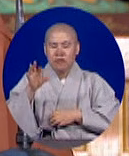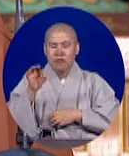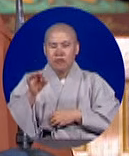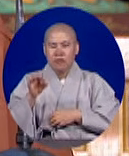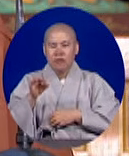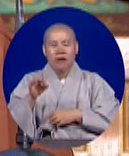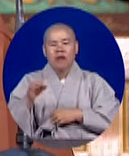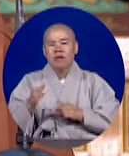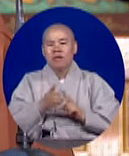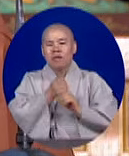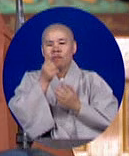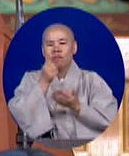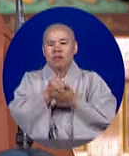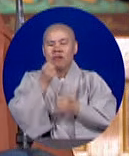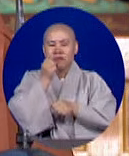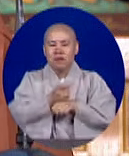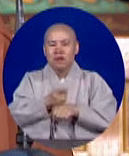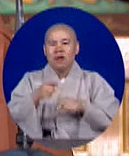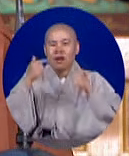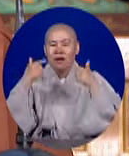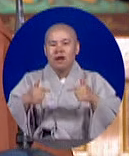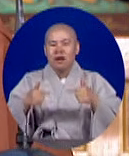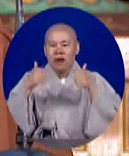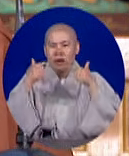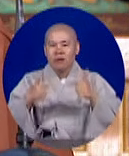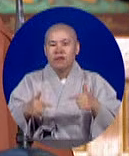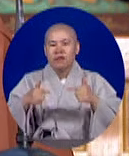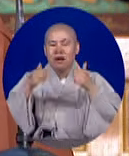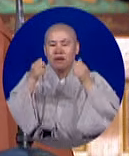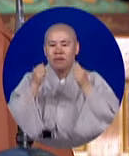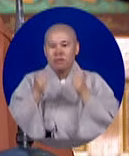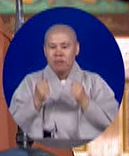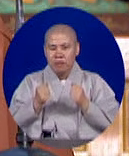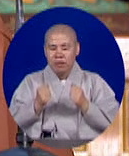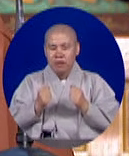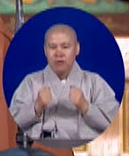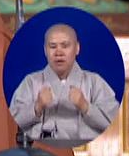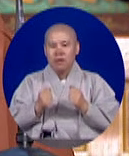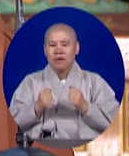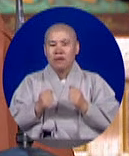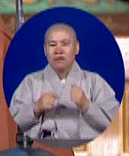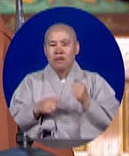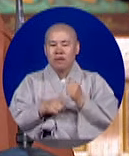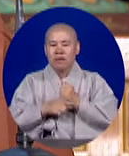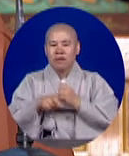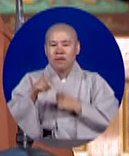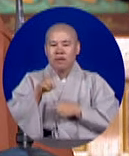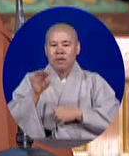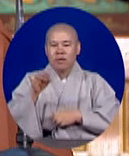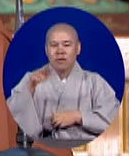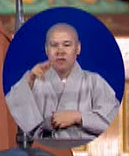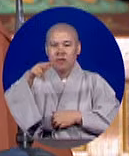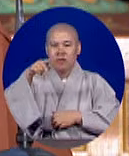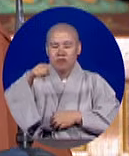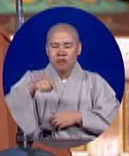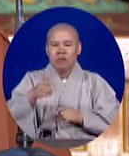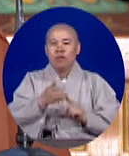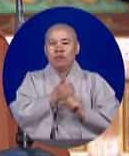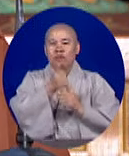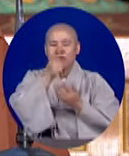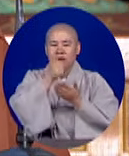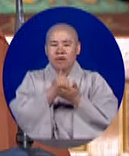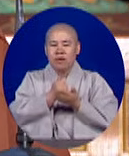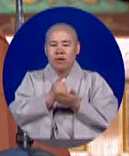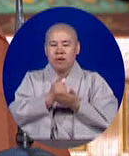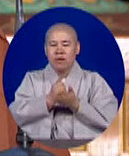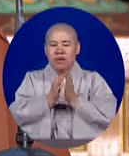상주 항상 상자 머물 주자 있지. 우리가 예불 할 때도 상주 부처님께 예불을